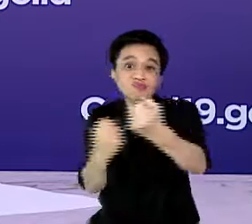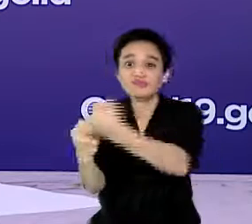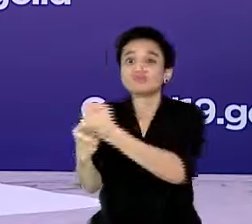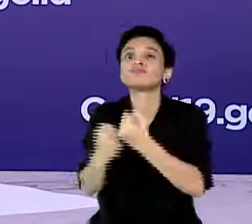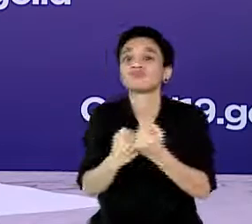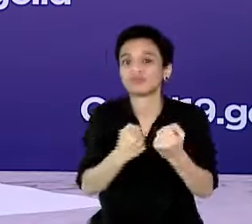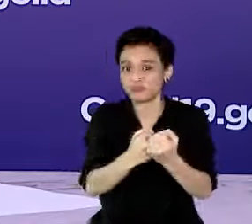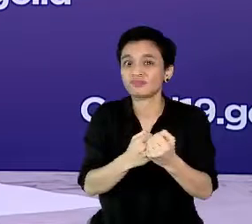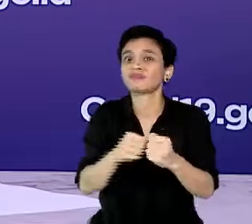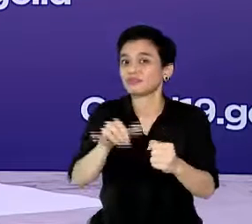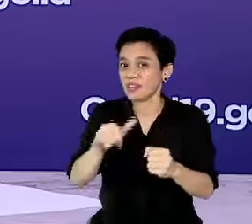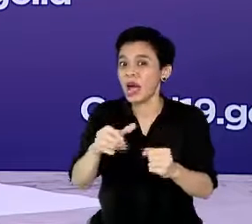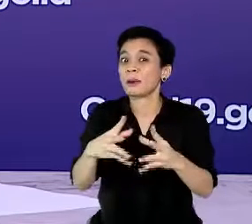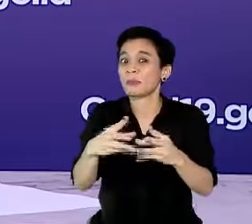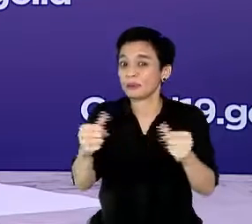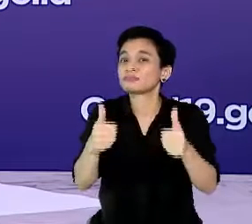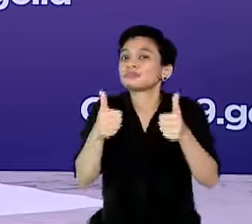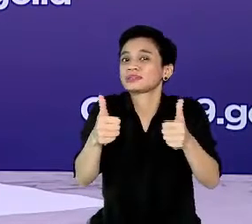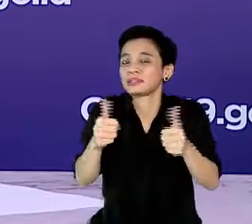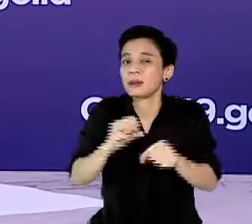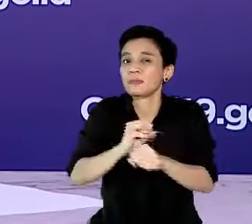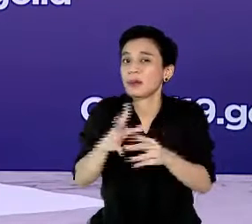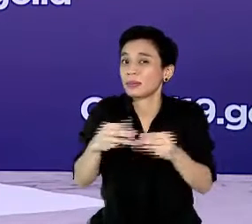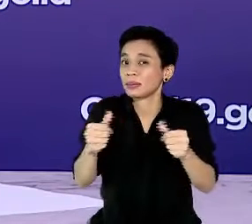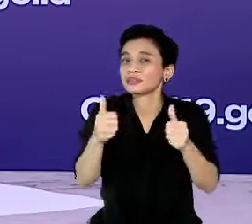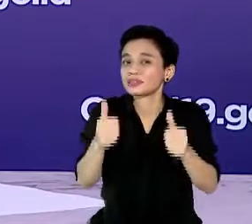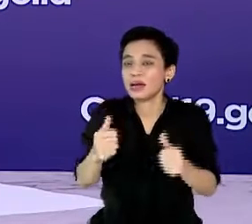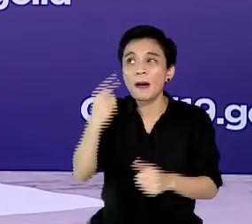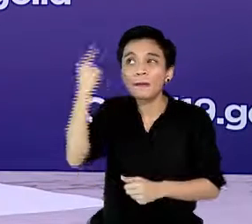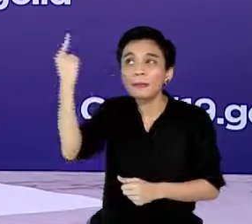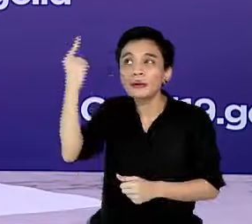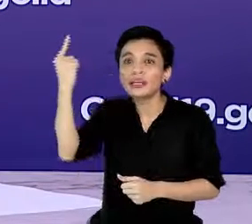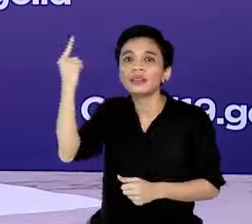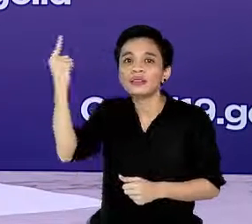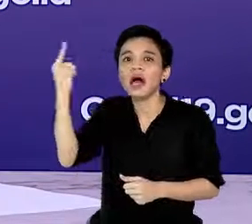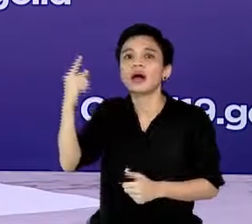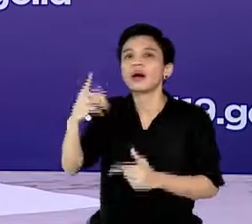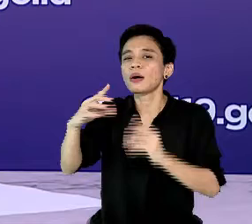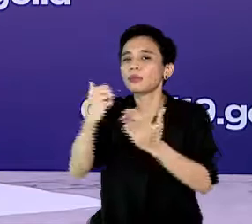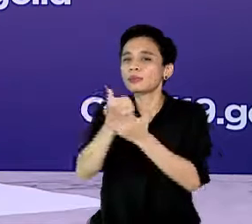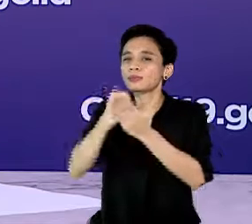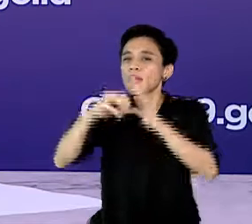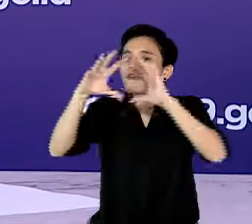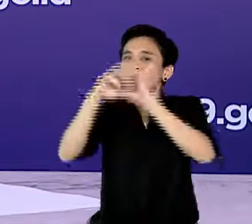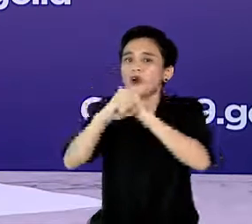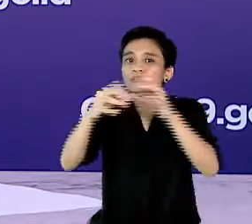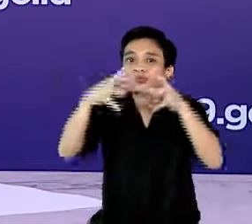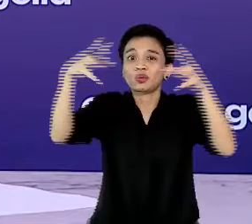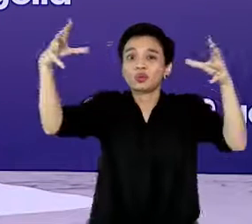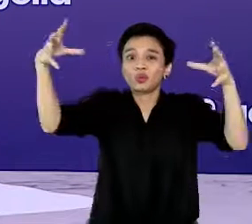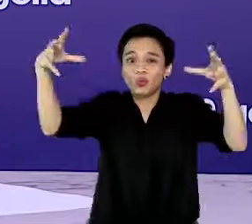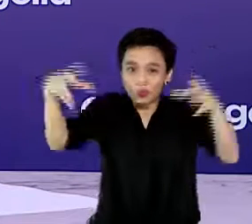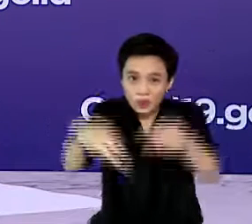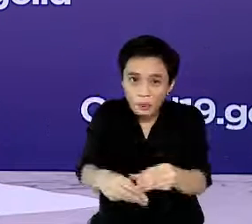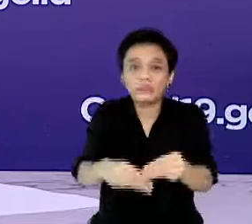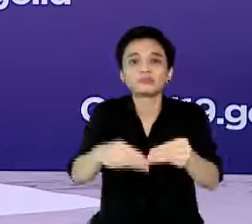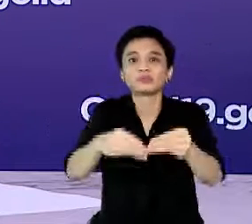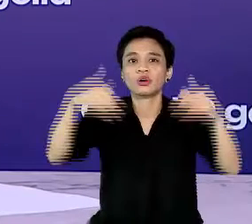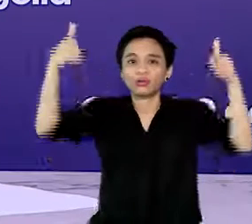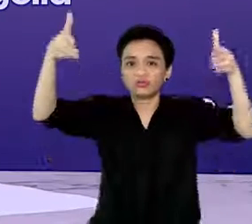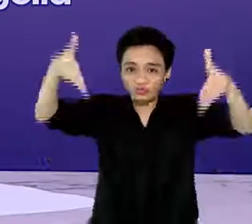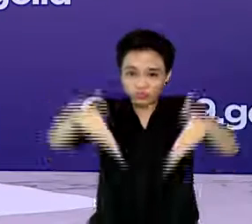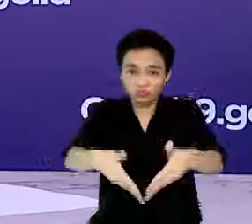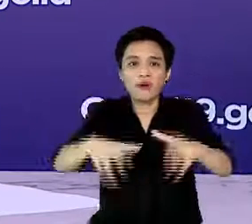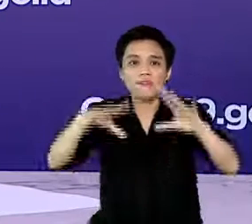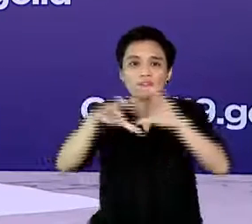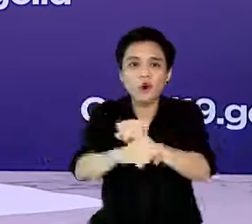Pemerintah perlu untuk terus menguatkan penanganan hingga level terkecil dengan melakukan tindakan-tindakan konkrit dalam